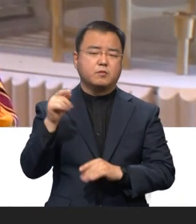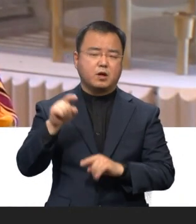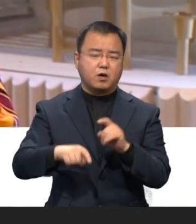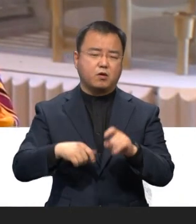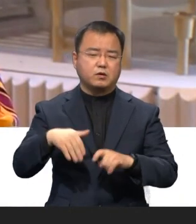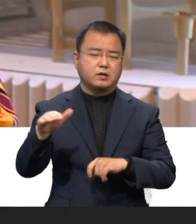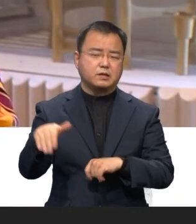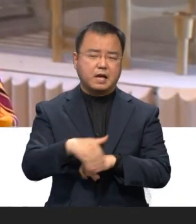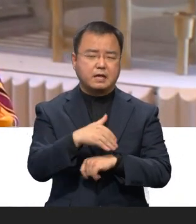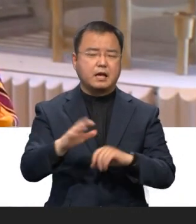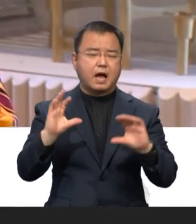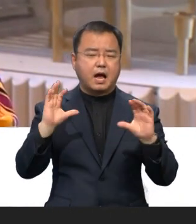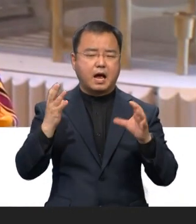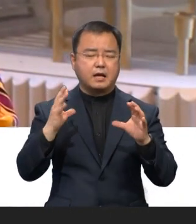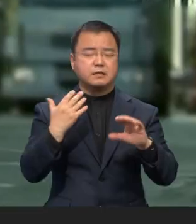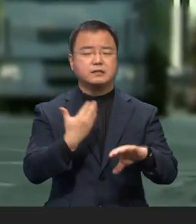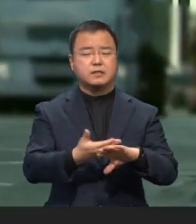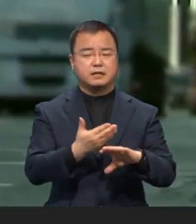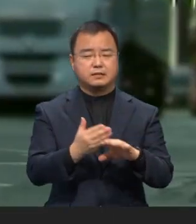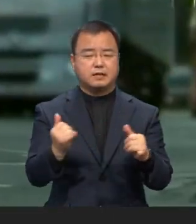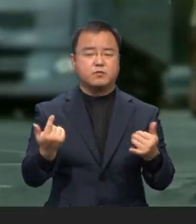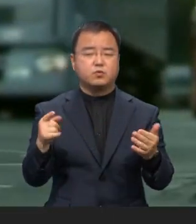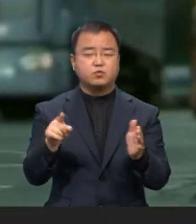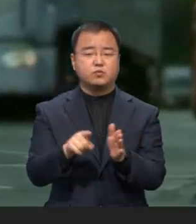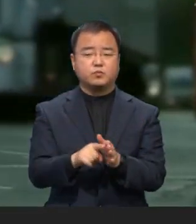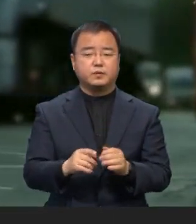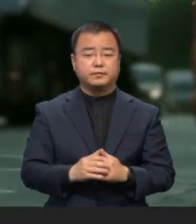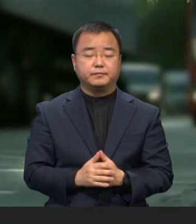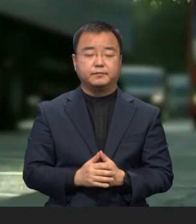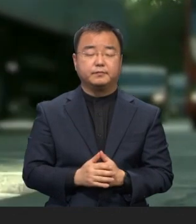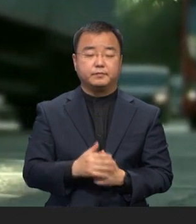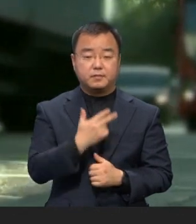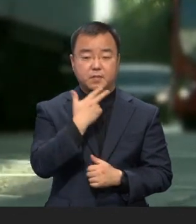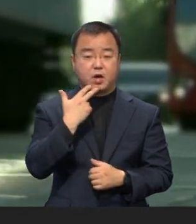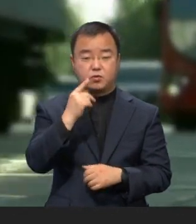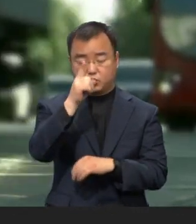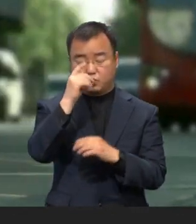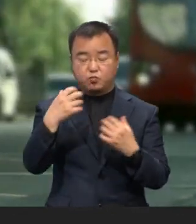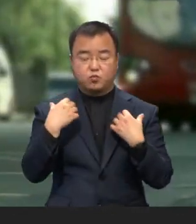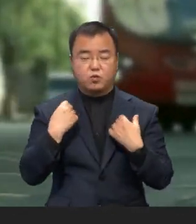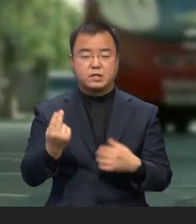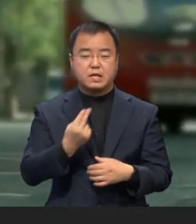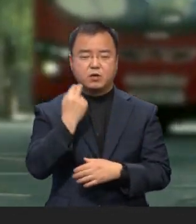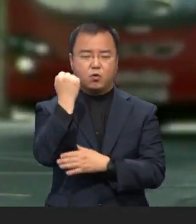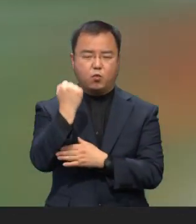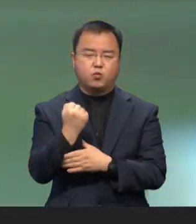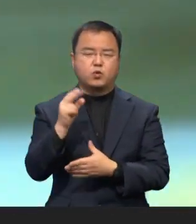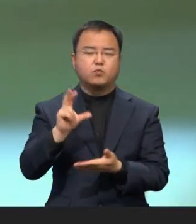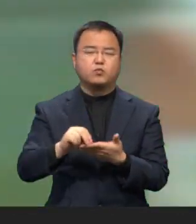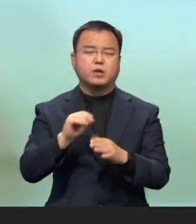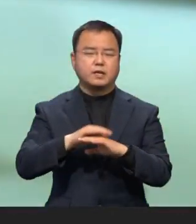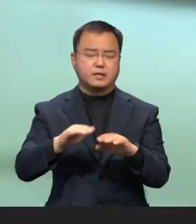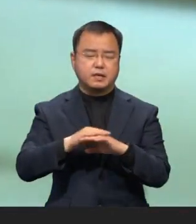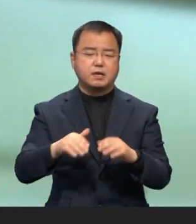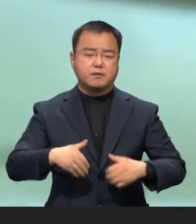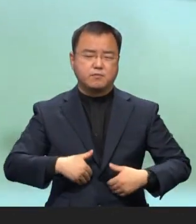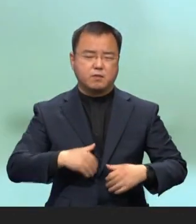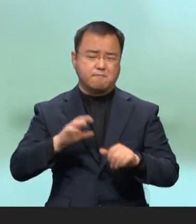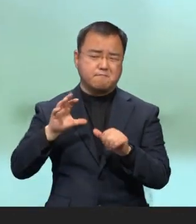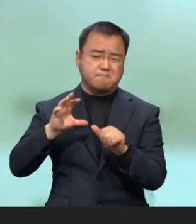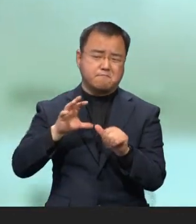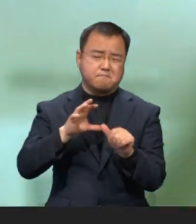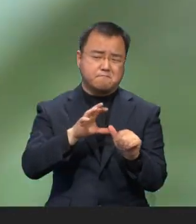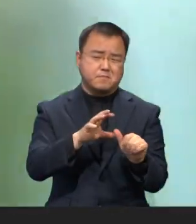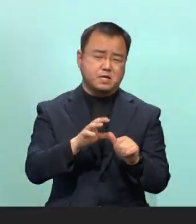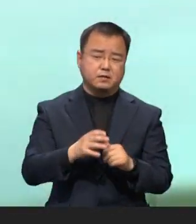city of high levels of air pollution. 이로써 영국 정부는 대기오염 문제를 해결해야 하는 압박을 받게 됐습니다.